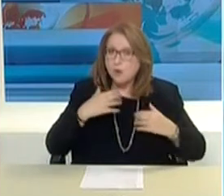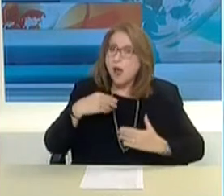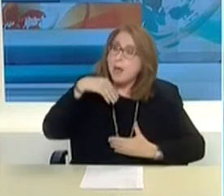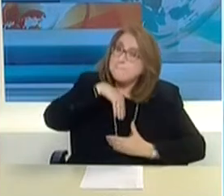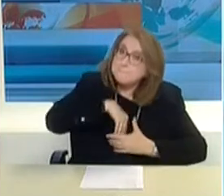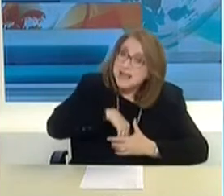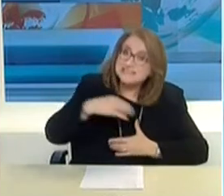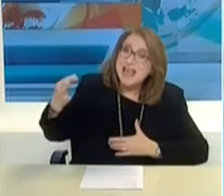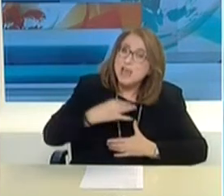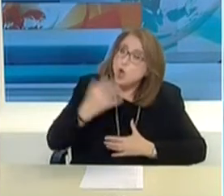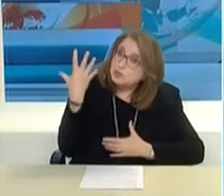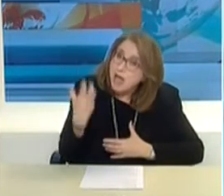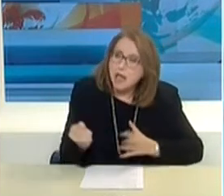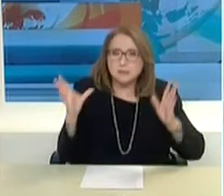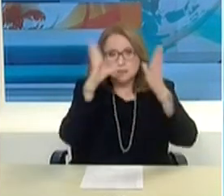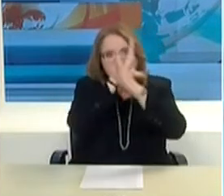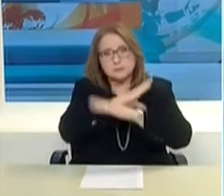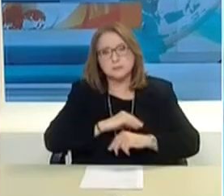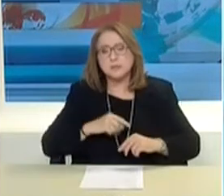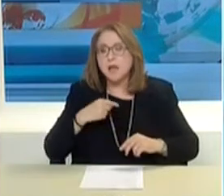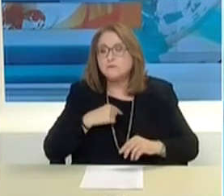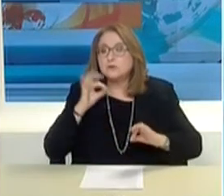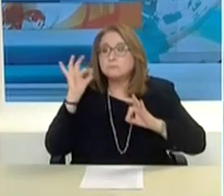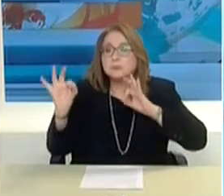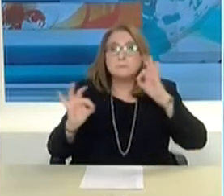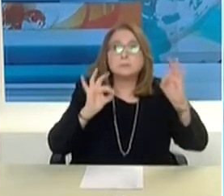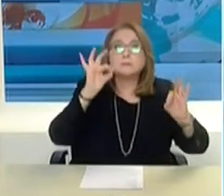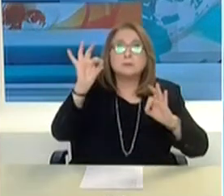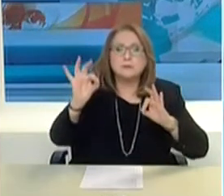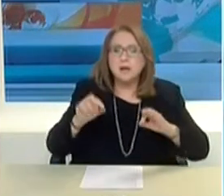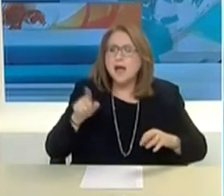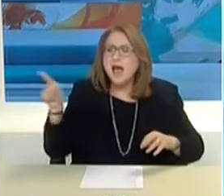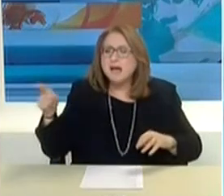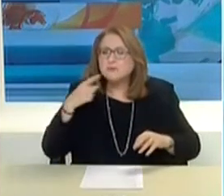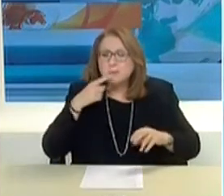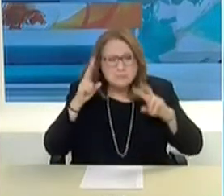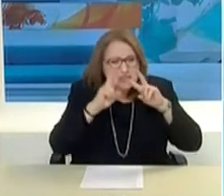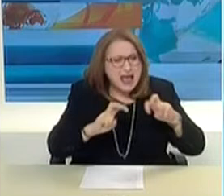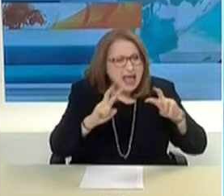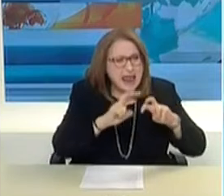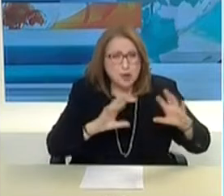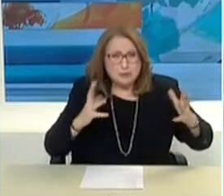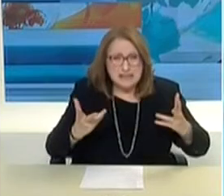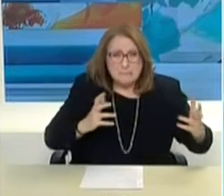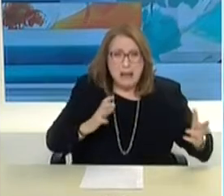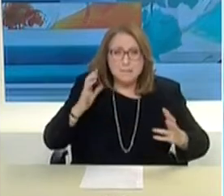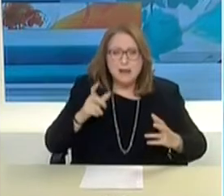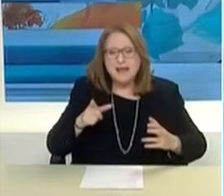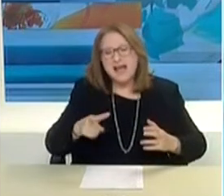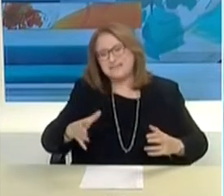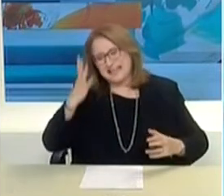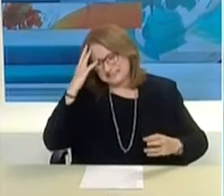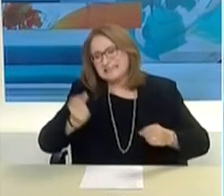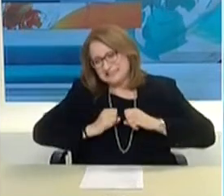Τα στερεότυπα περί ελέγχου πρέπει να τα ξεπεράσουμε. Γιατί είναι θέμα πλέον ευθύνης απέναντι σε όλους εκείνους τους ανθρώπους